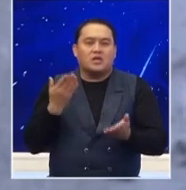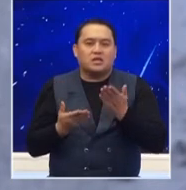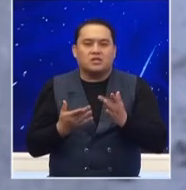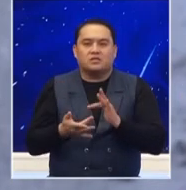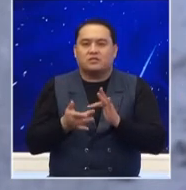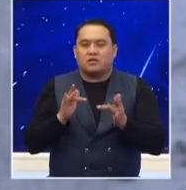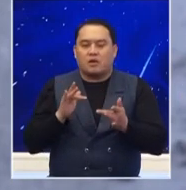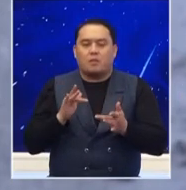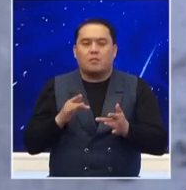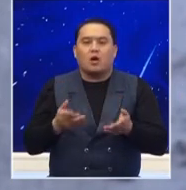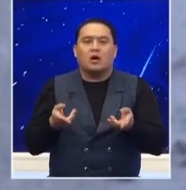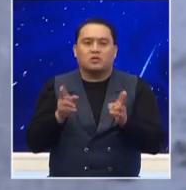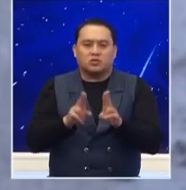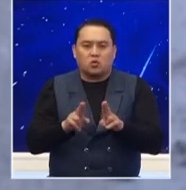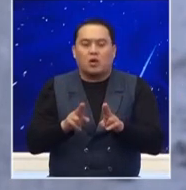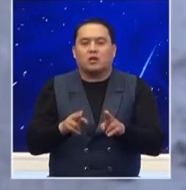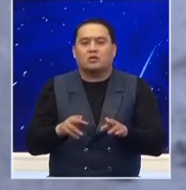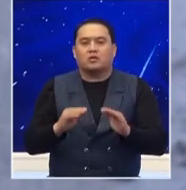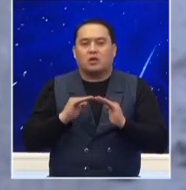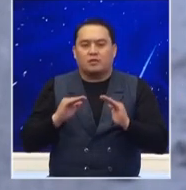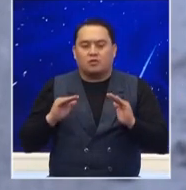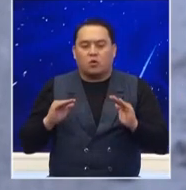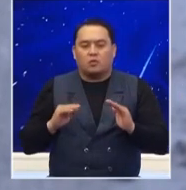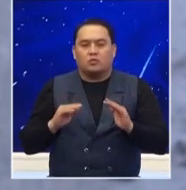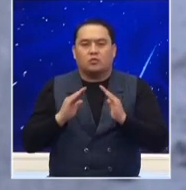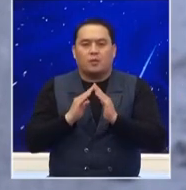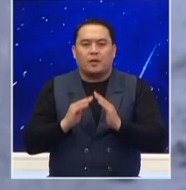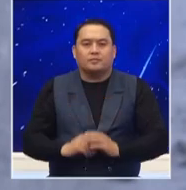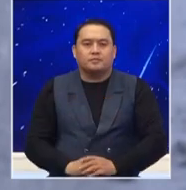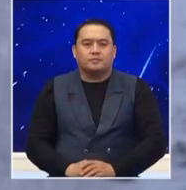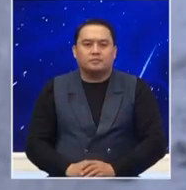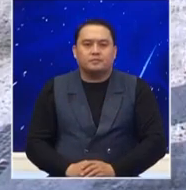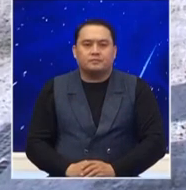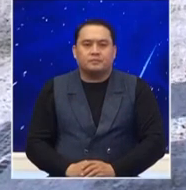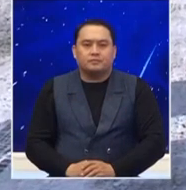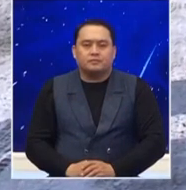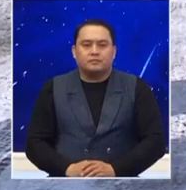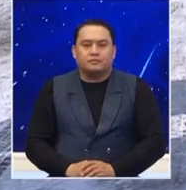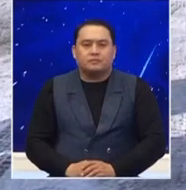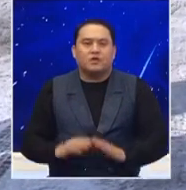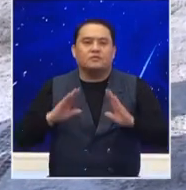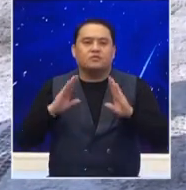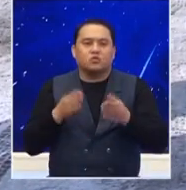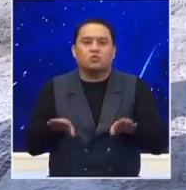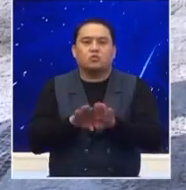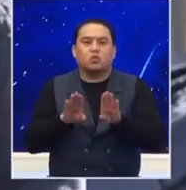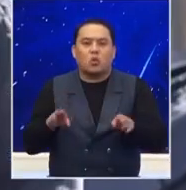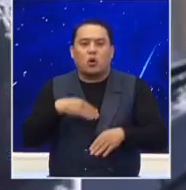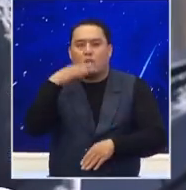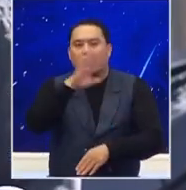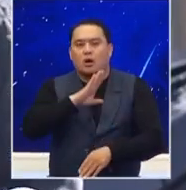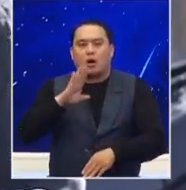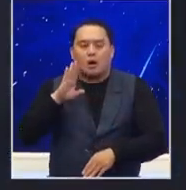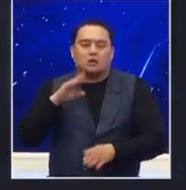ловила хорошо, мой ребенок, так же, как и многие другие дети, учился дистанционно. С такой ситуацией столкнулись родители более